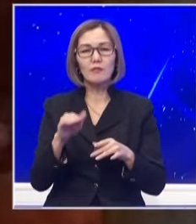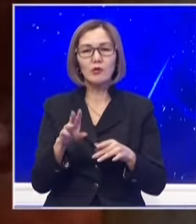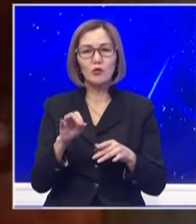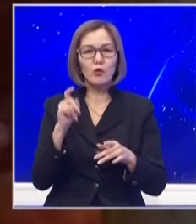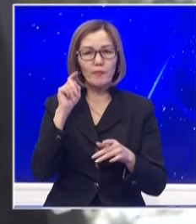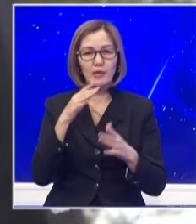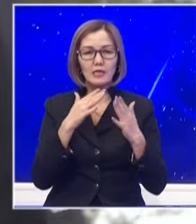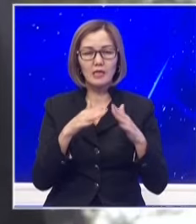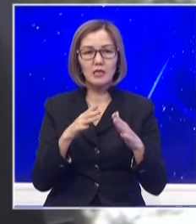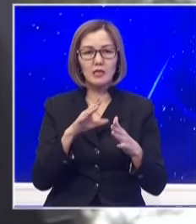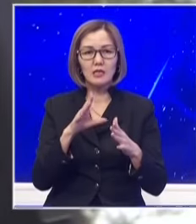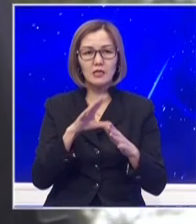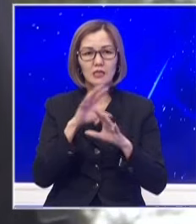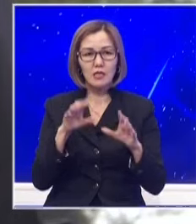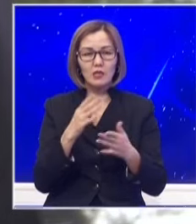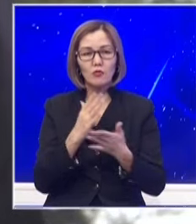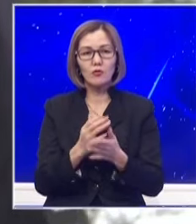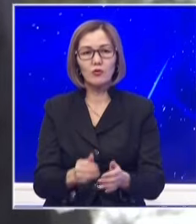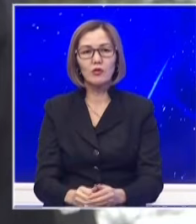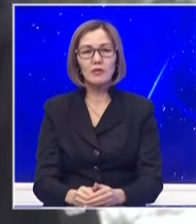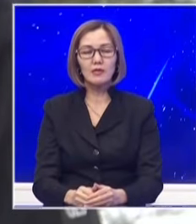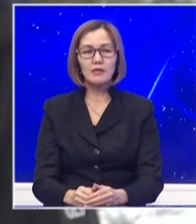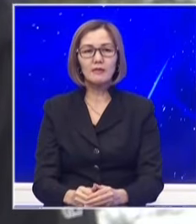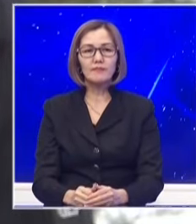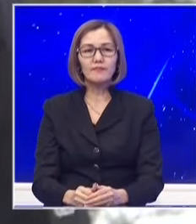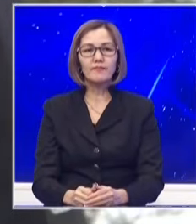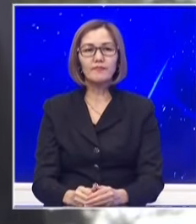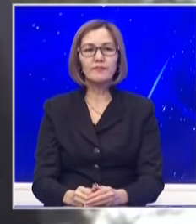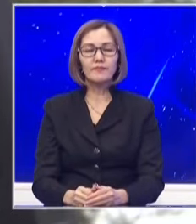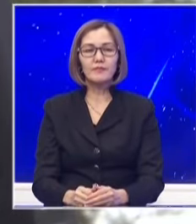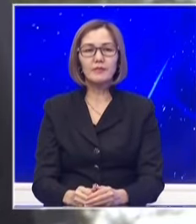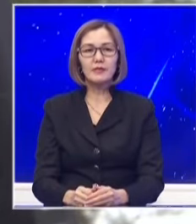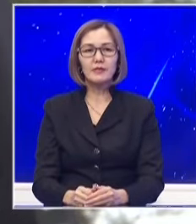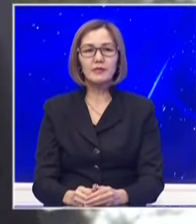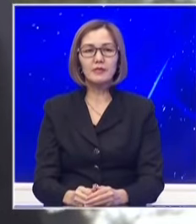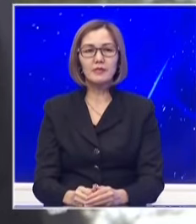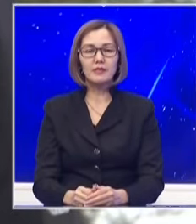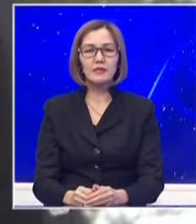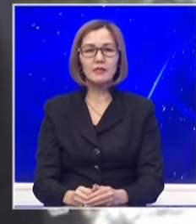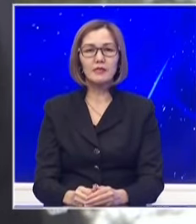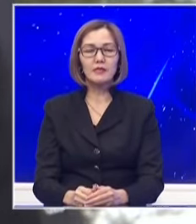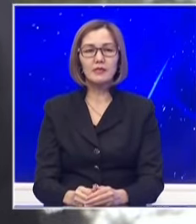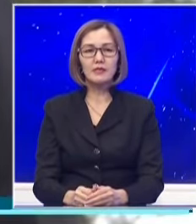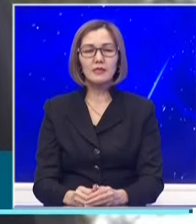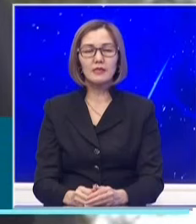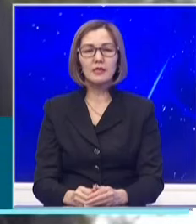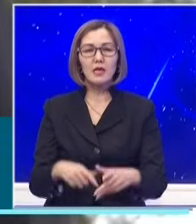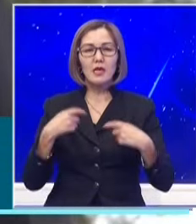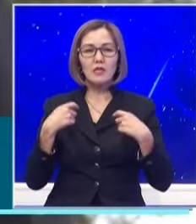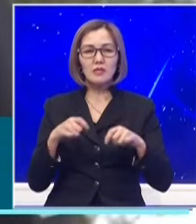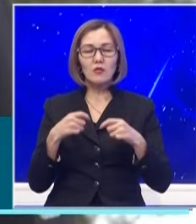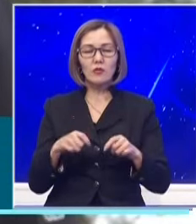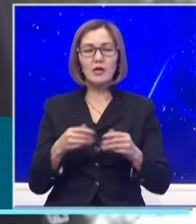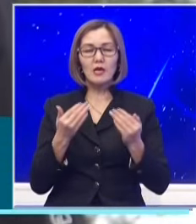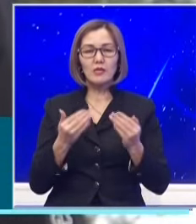пияз сақтаулы тұр. Сейчас департамент торговли и защиты прав потребителей, они выделяют 100 мест. Сауда департаменті